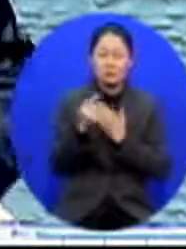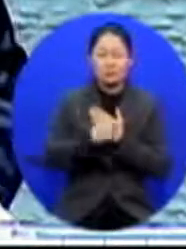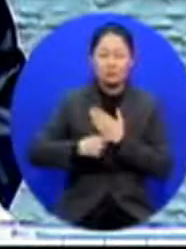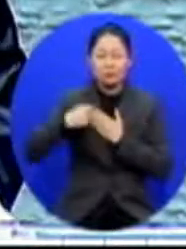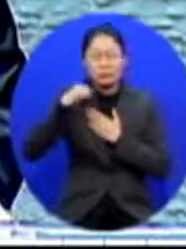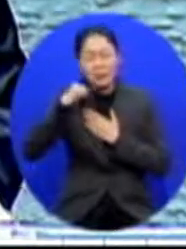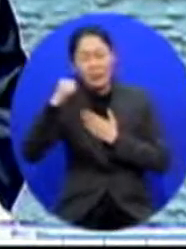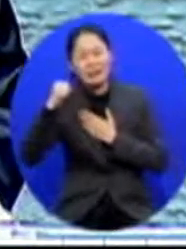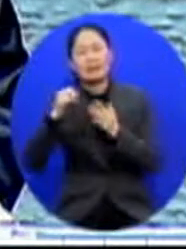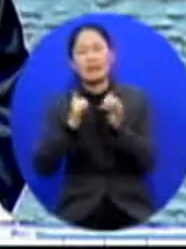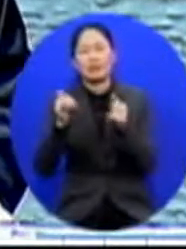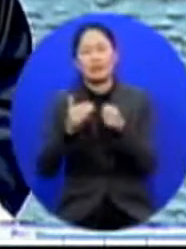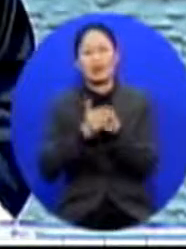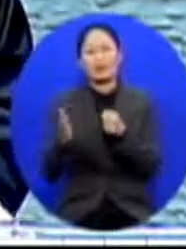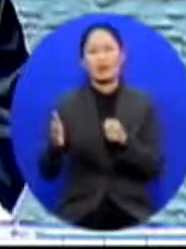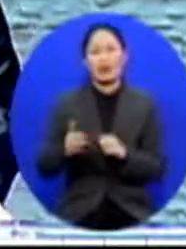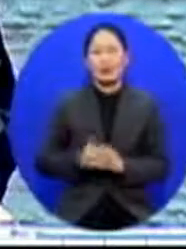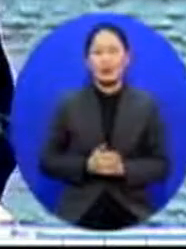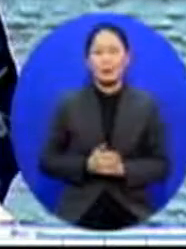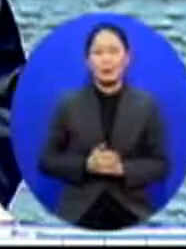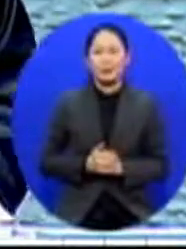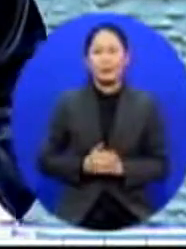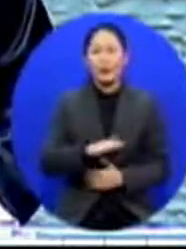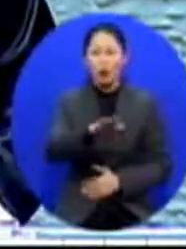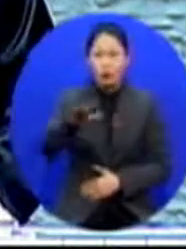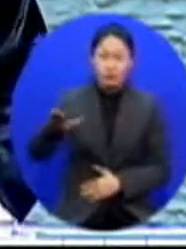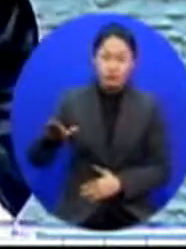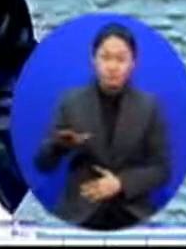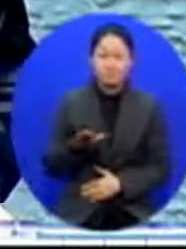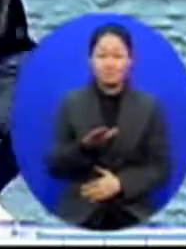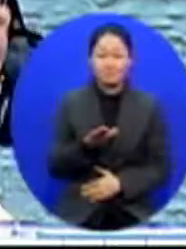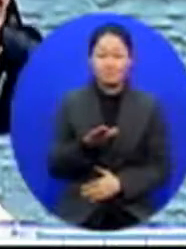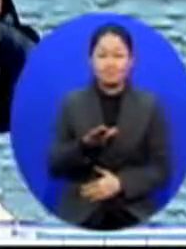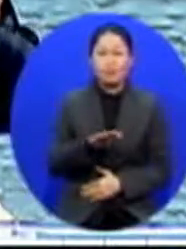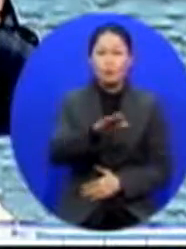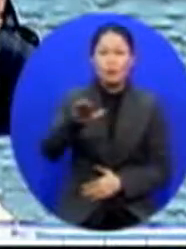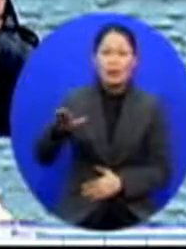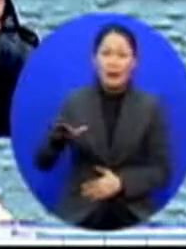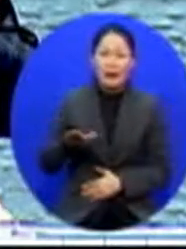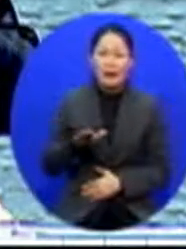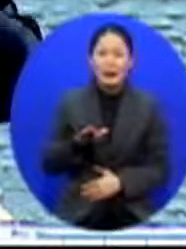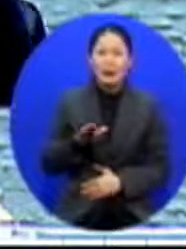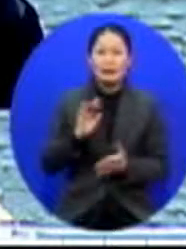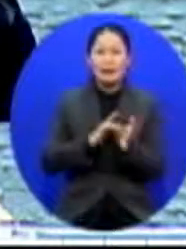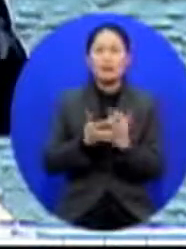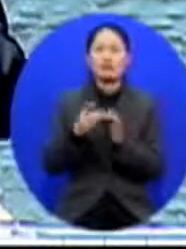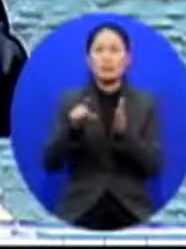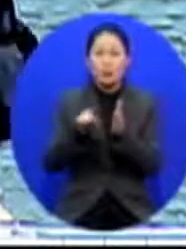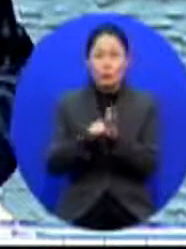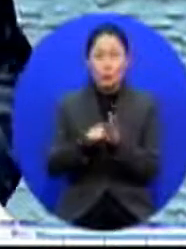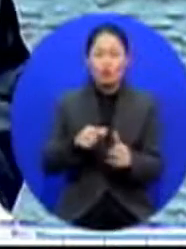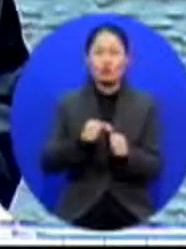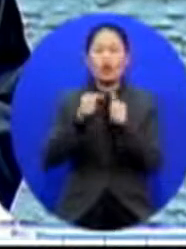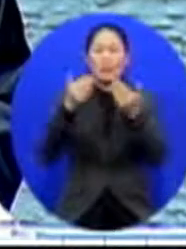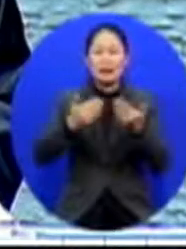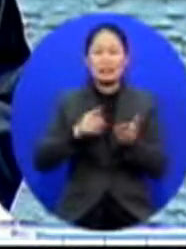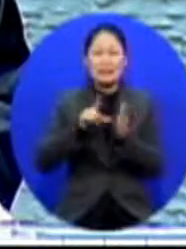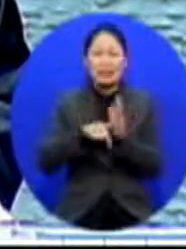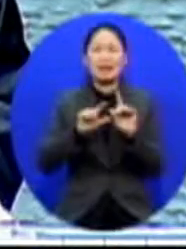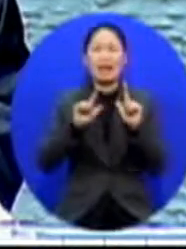때문인 거죠 여러분 우리가 예수 믿고 구원 받을 때만